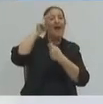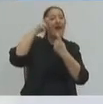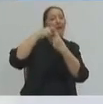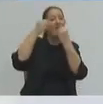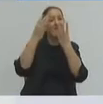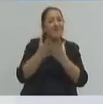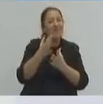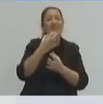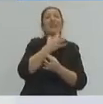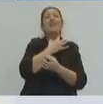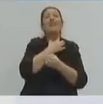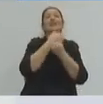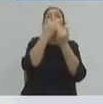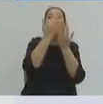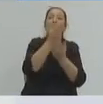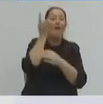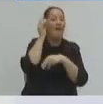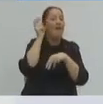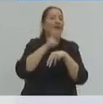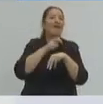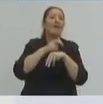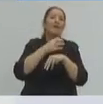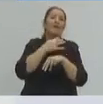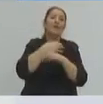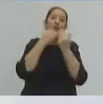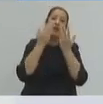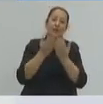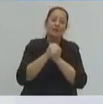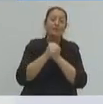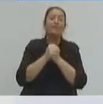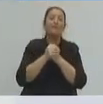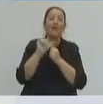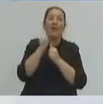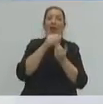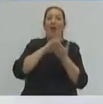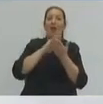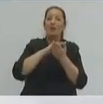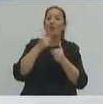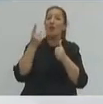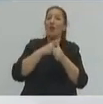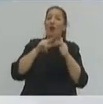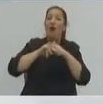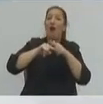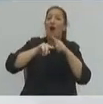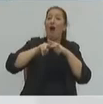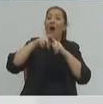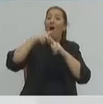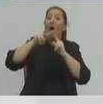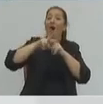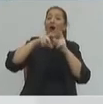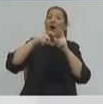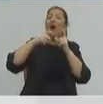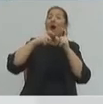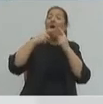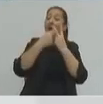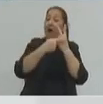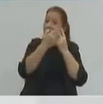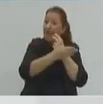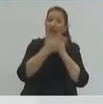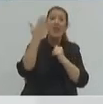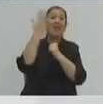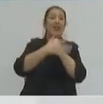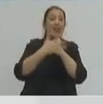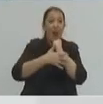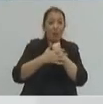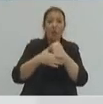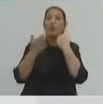ve minnetle yad ediyorum. Değerli arkadaşlar, öncelikle Hatay, Kahramanmaraş ve Trabzon'da meydana gelen